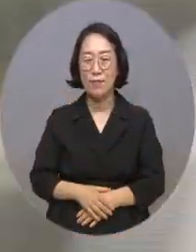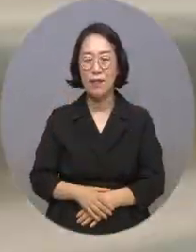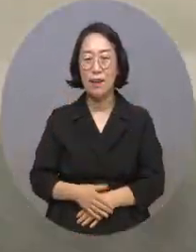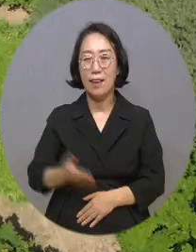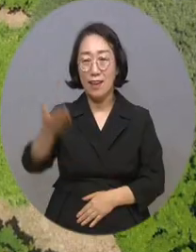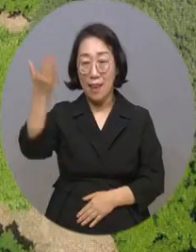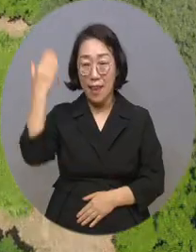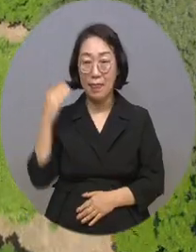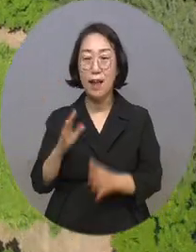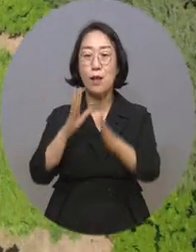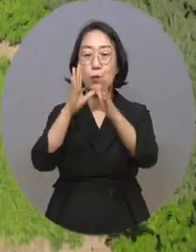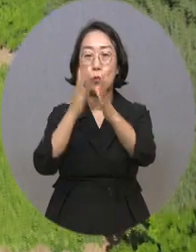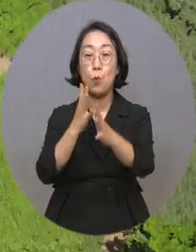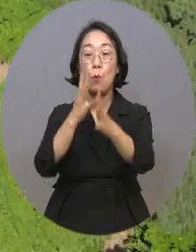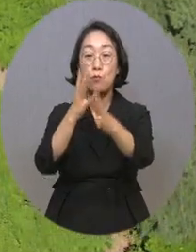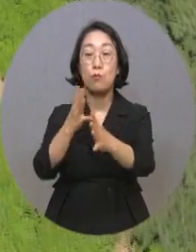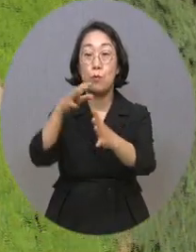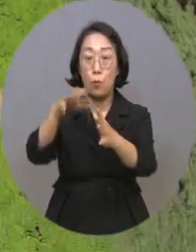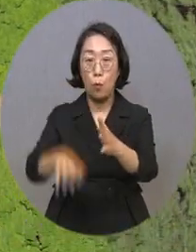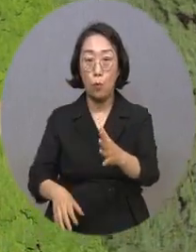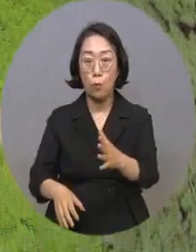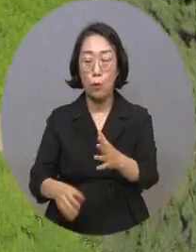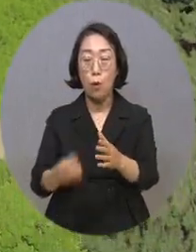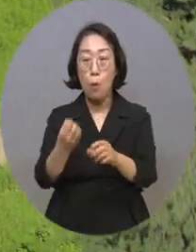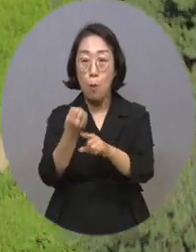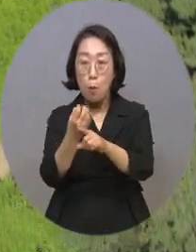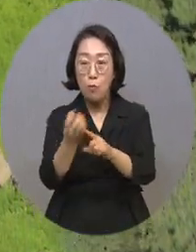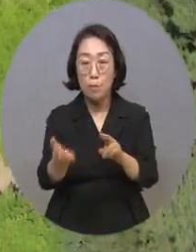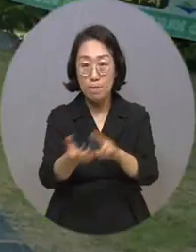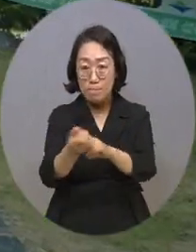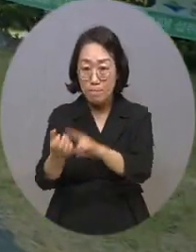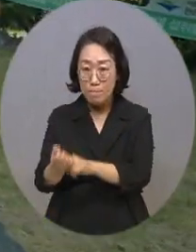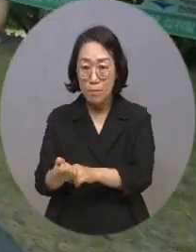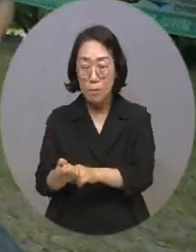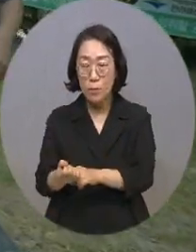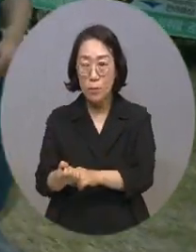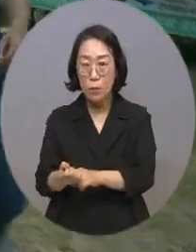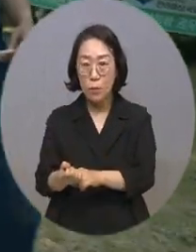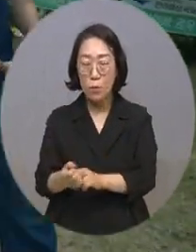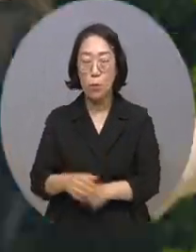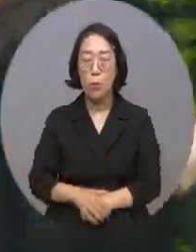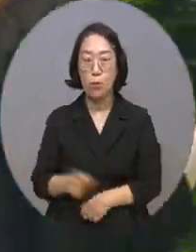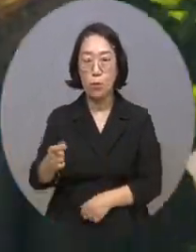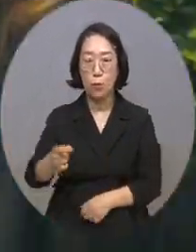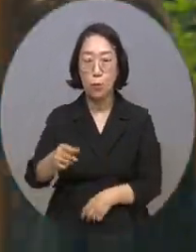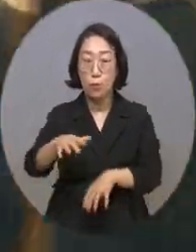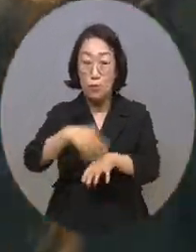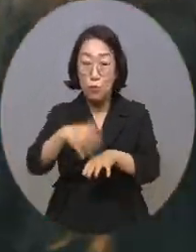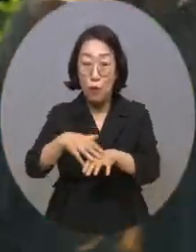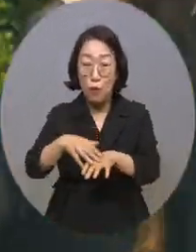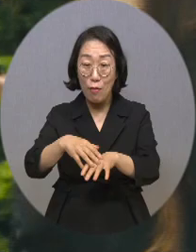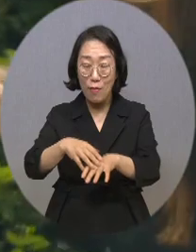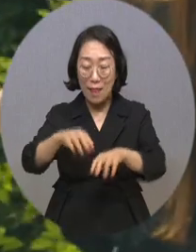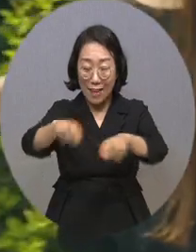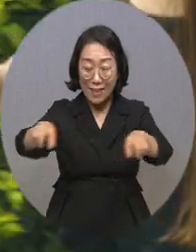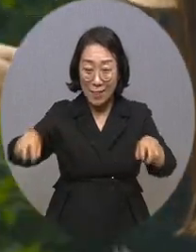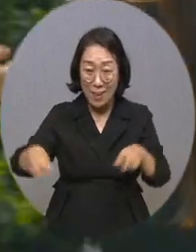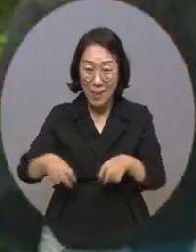장소. 보물찾기도 하고 뭐 숨바꼭질도 하고 뭐 그때는 이제 수건 놀이라고